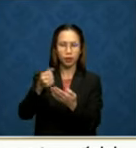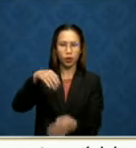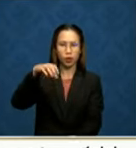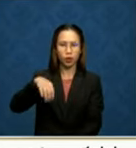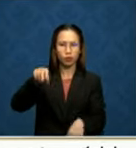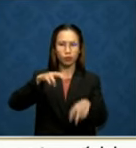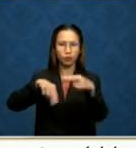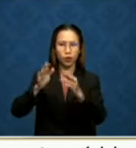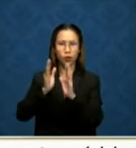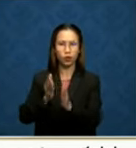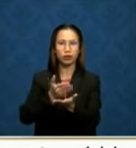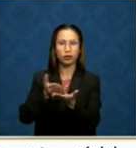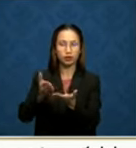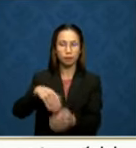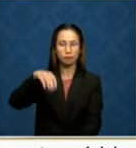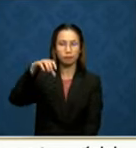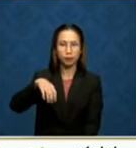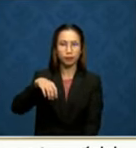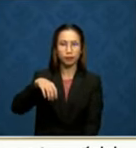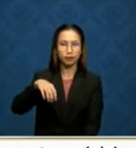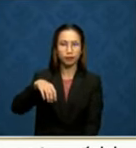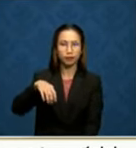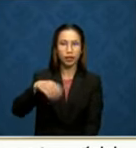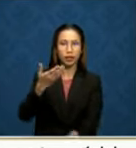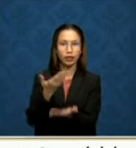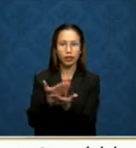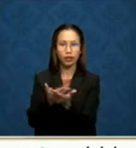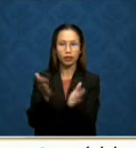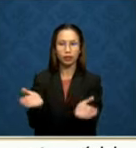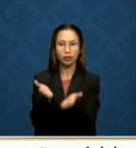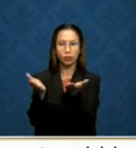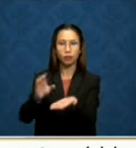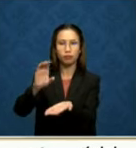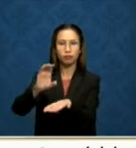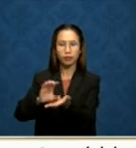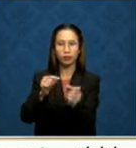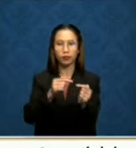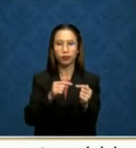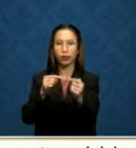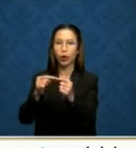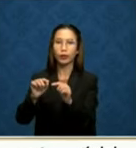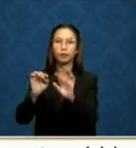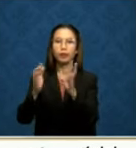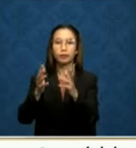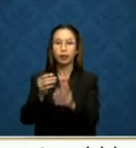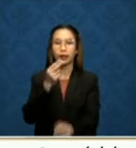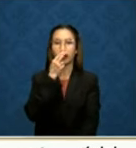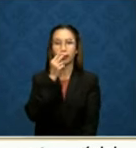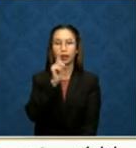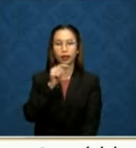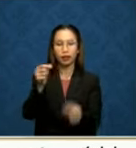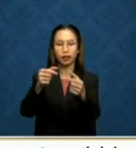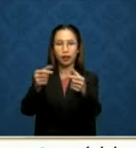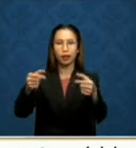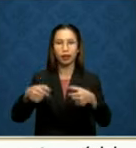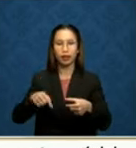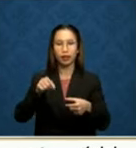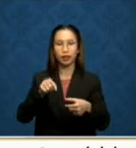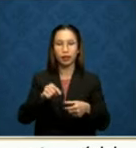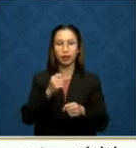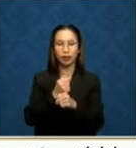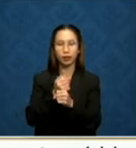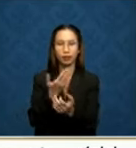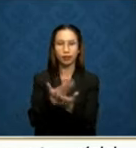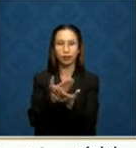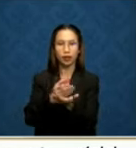ภร์คเป็่วยงานที่ไม่ได้รบการสนัสนุน งบประมาณอย่ต่อเนื่องเห็นได้จากรายงานชะบับนี้ที่แดง